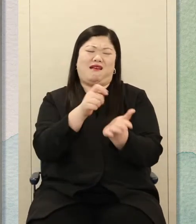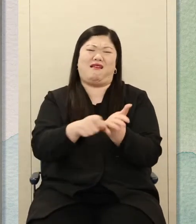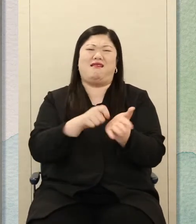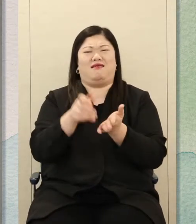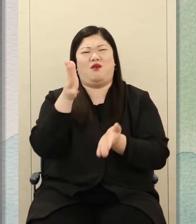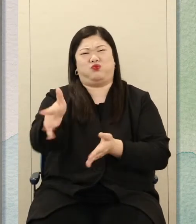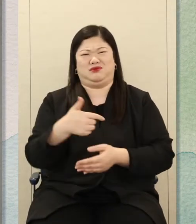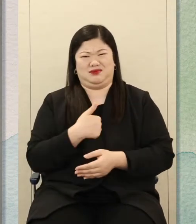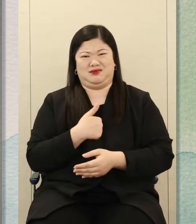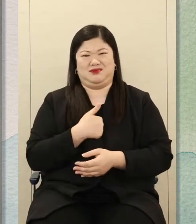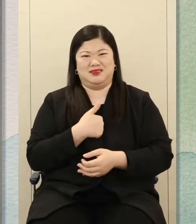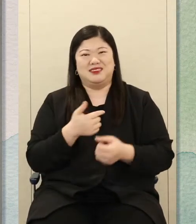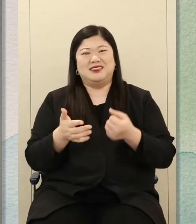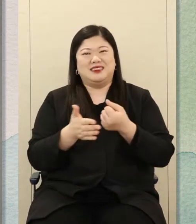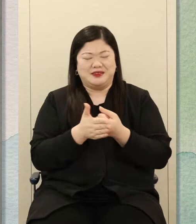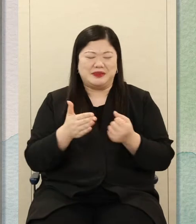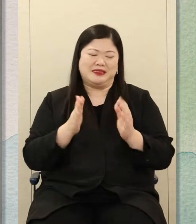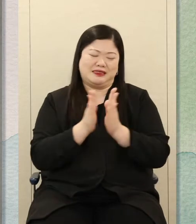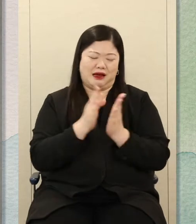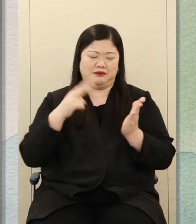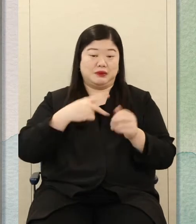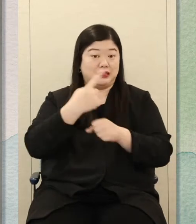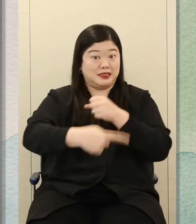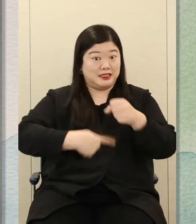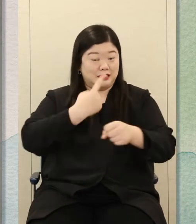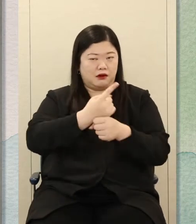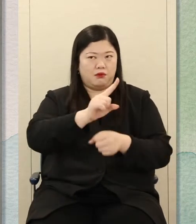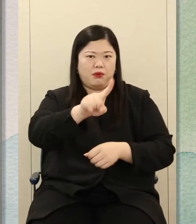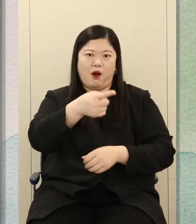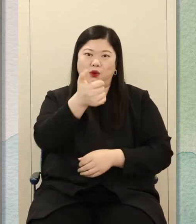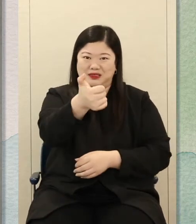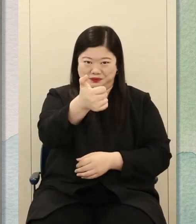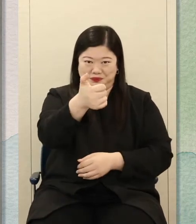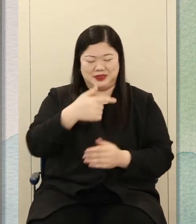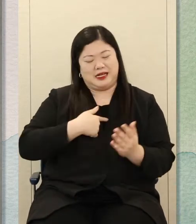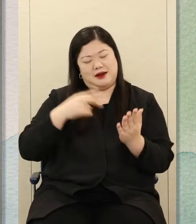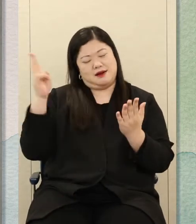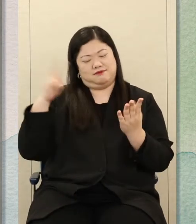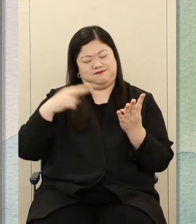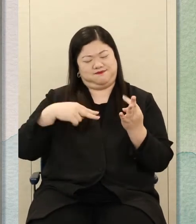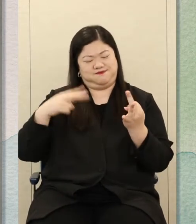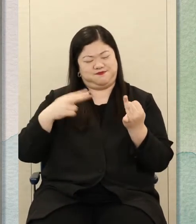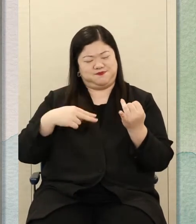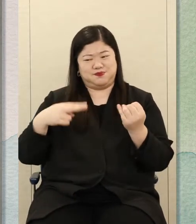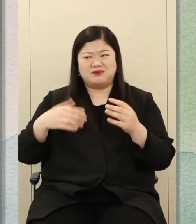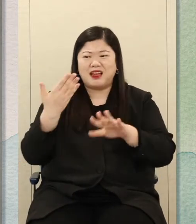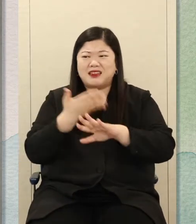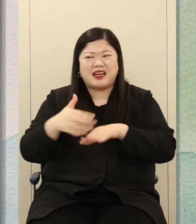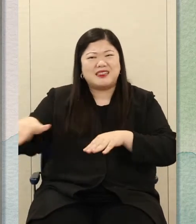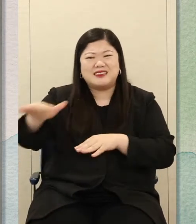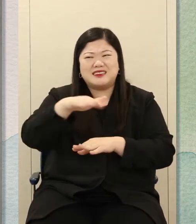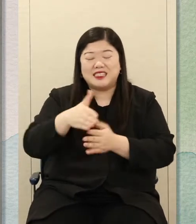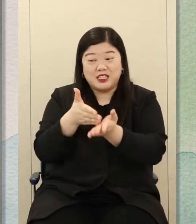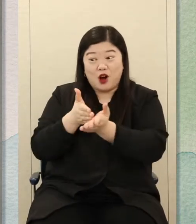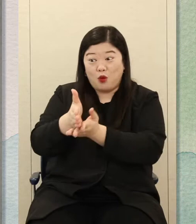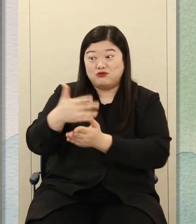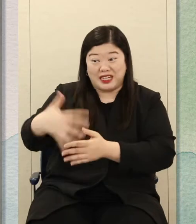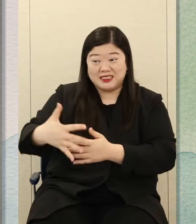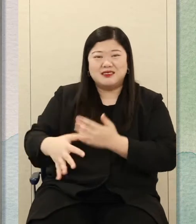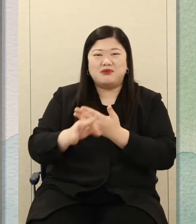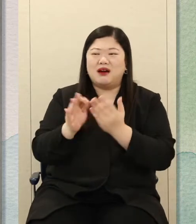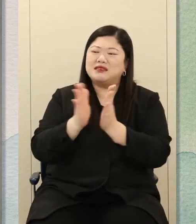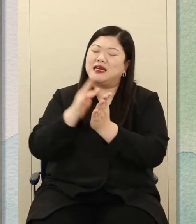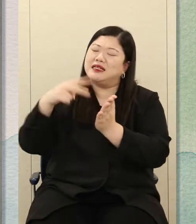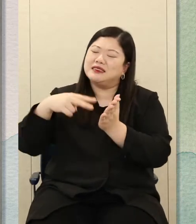거고요. 되게 이제 이만큼 저처럼 많이 이렇게 프로페셔널하게 볼 이유는 보통 사람들은 없겠죠. 없는데 어쨌든 혼자 읽어도